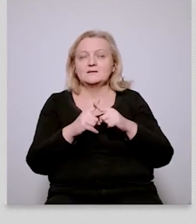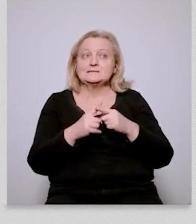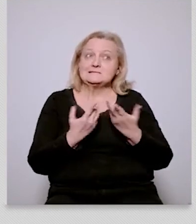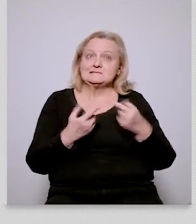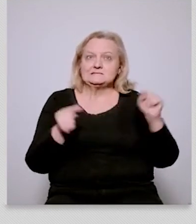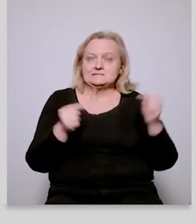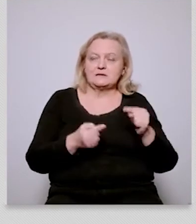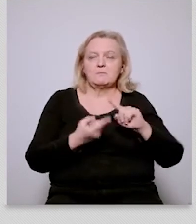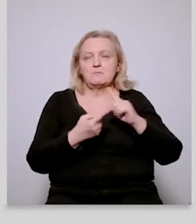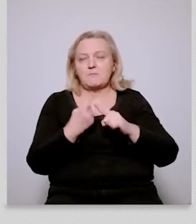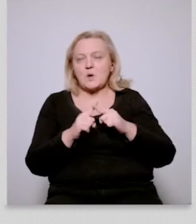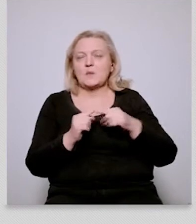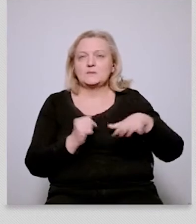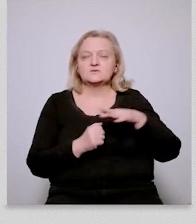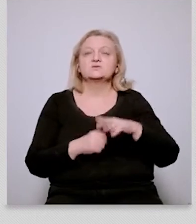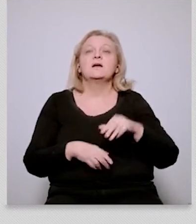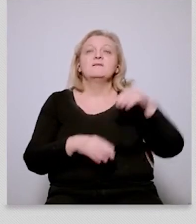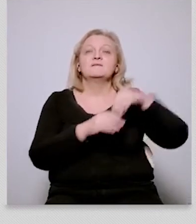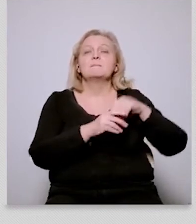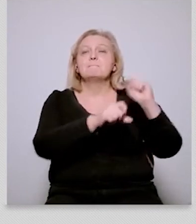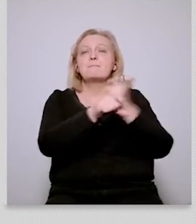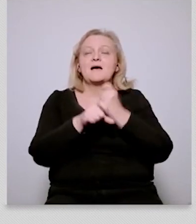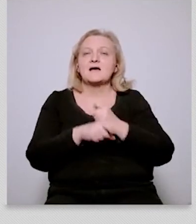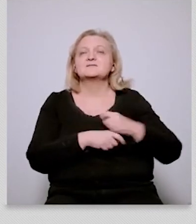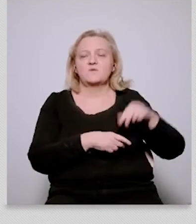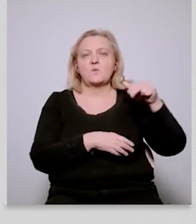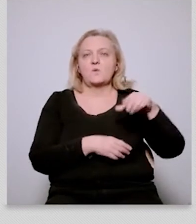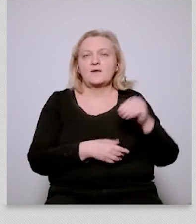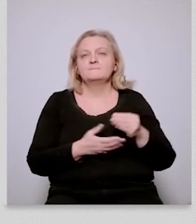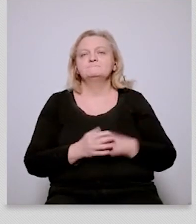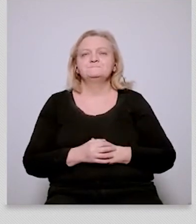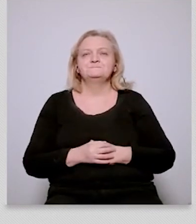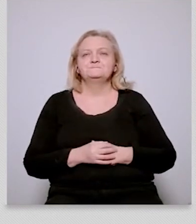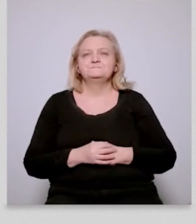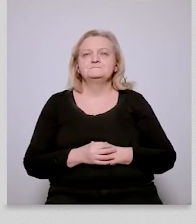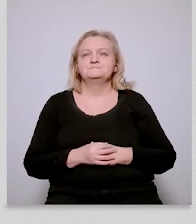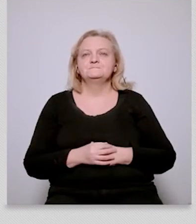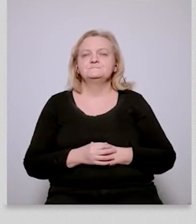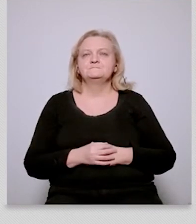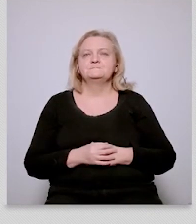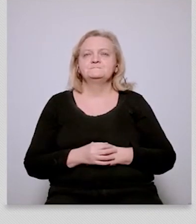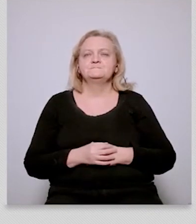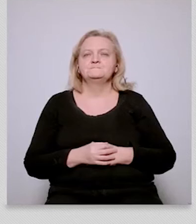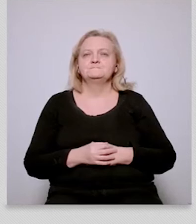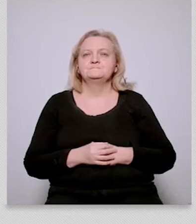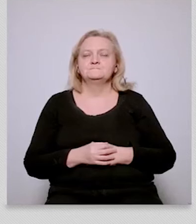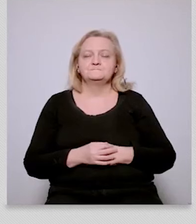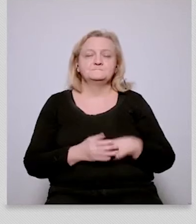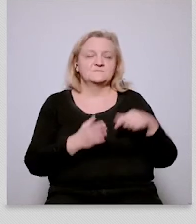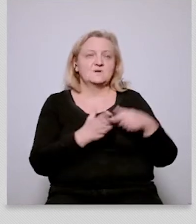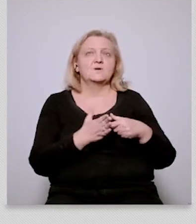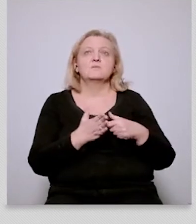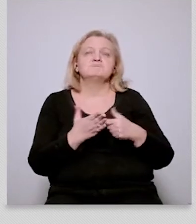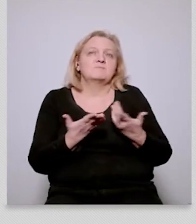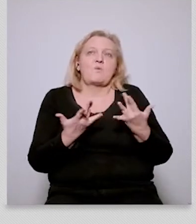politycznych między państwami członkowskim i Unii Europejskiej to niekoniecznie jest jakiś prosty wzór